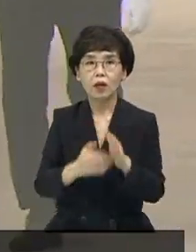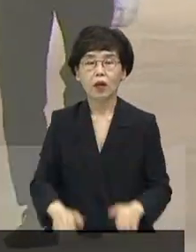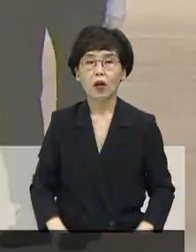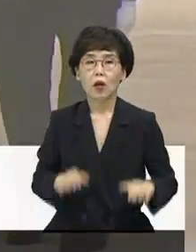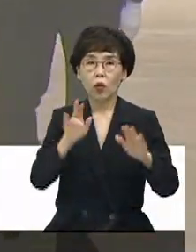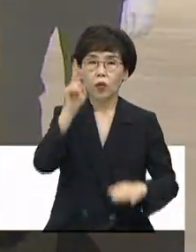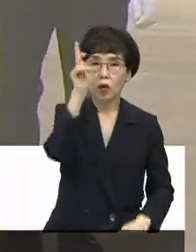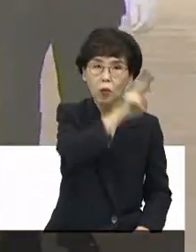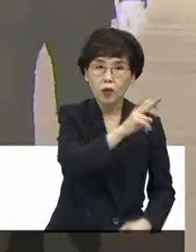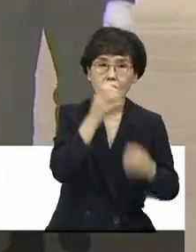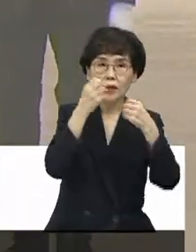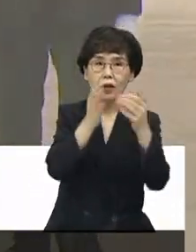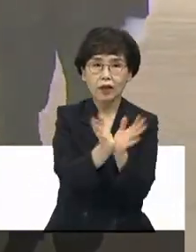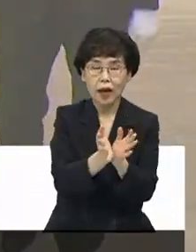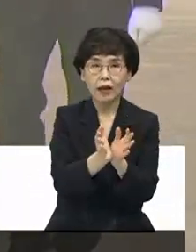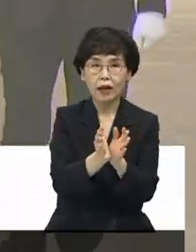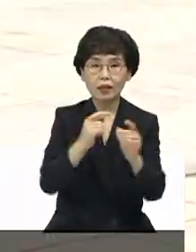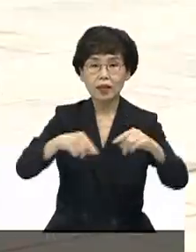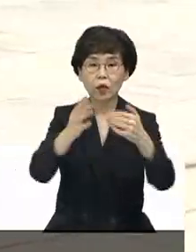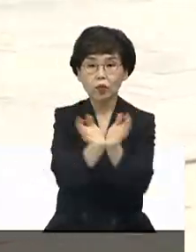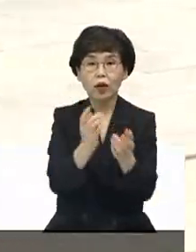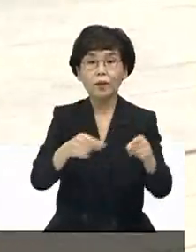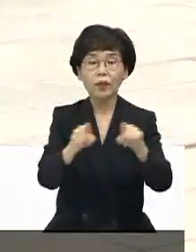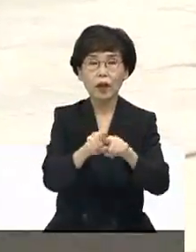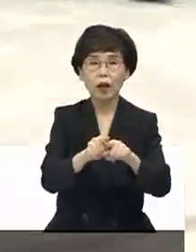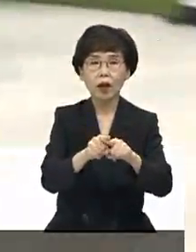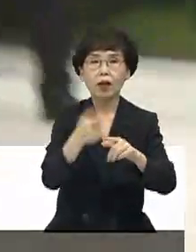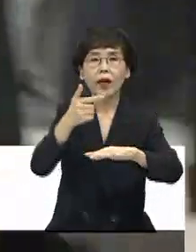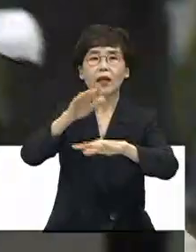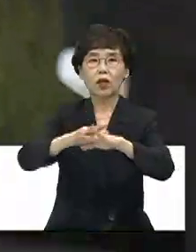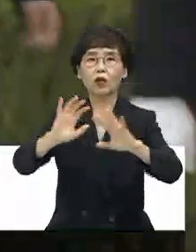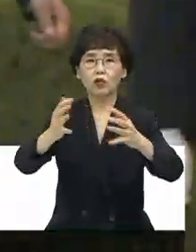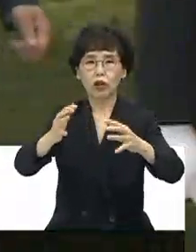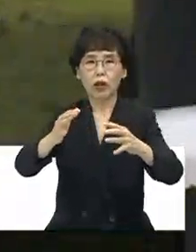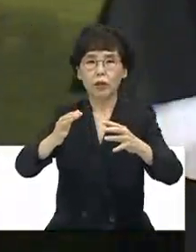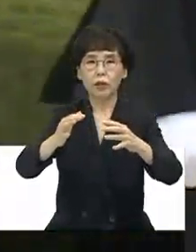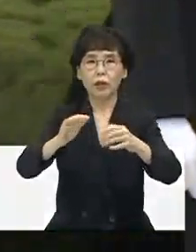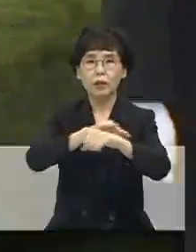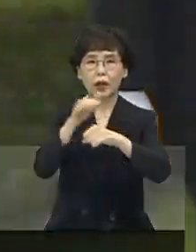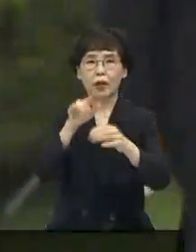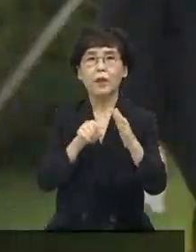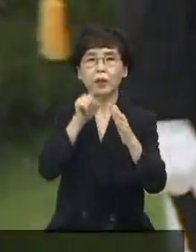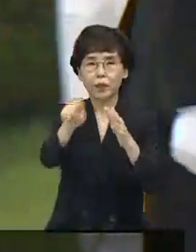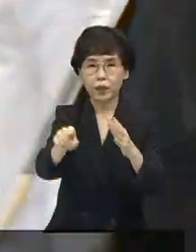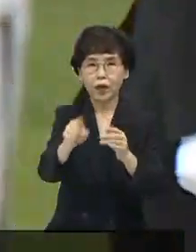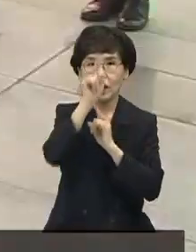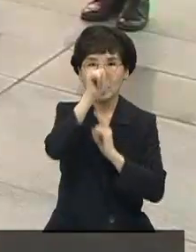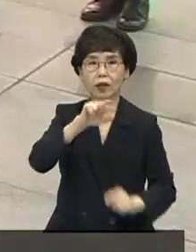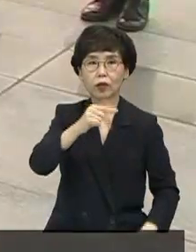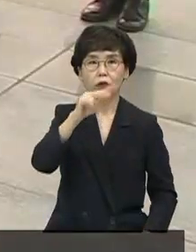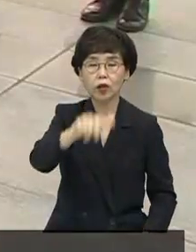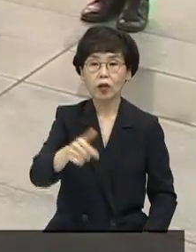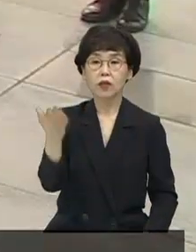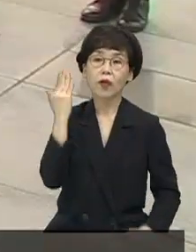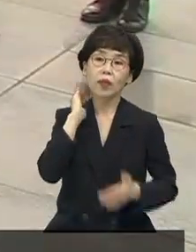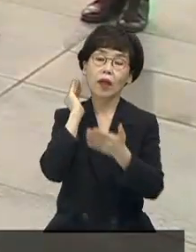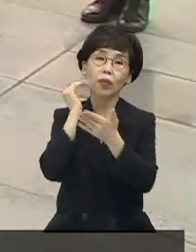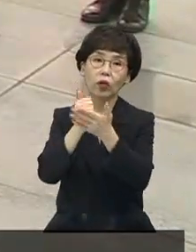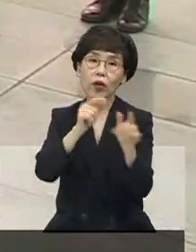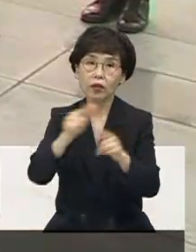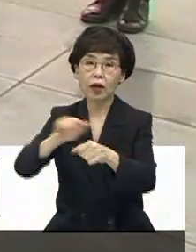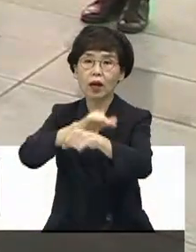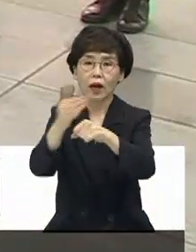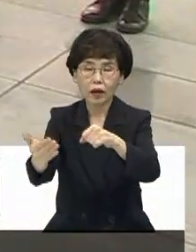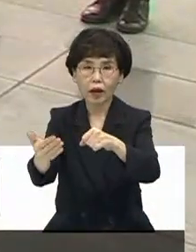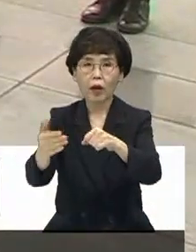오늘 오전 신임 당 지도부와 함께 국립대전현충원을 찾은 국민의힘 이준석 대표. 전직 대통령들이 안장돼